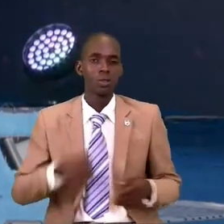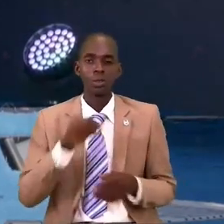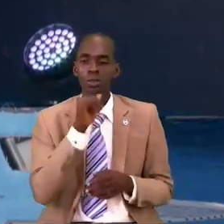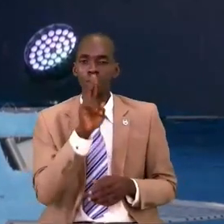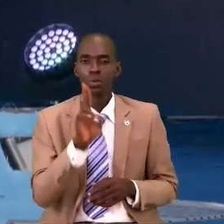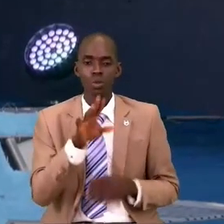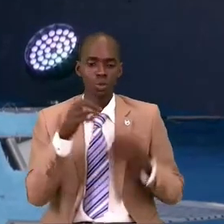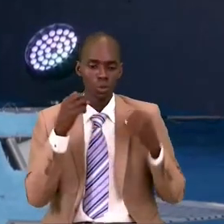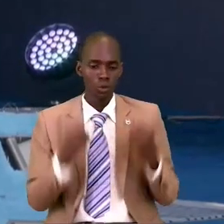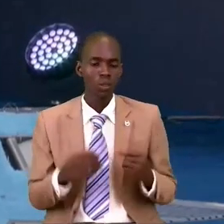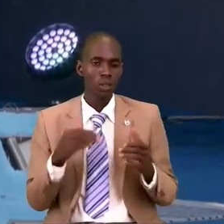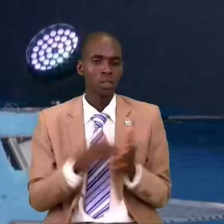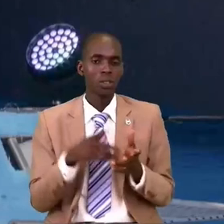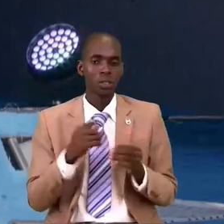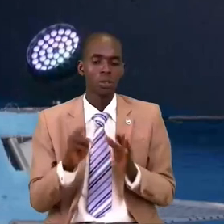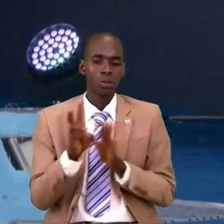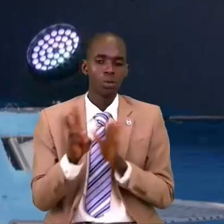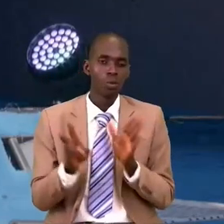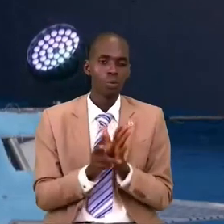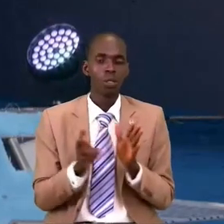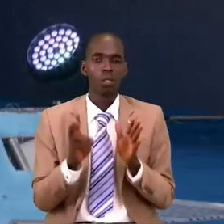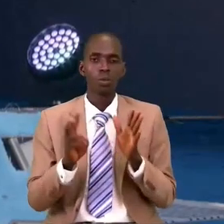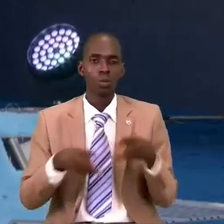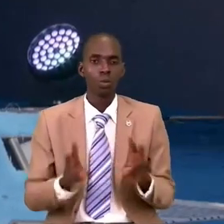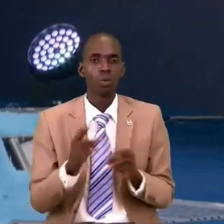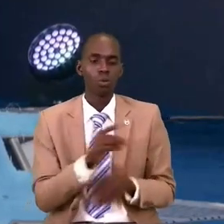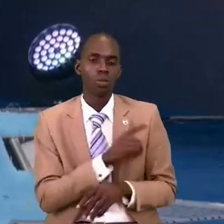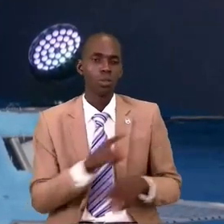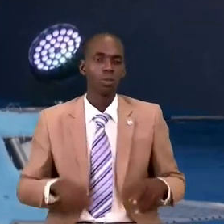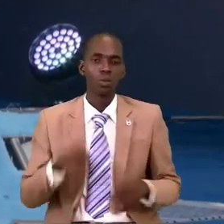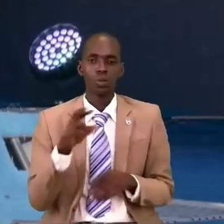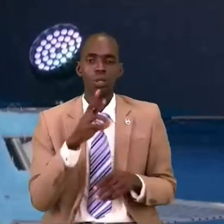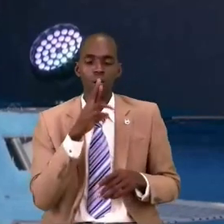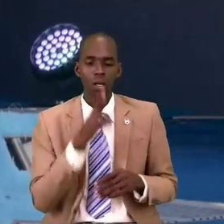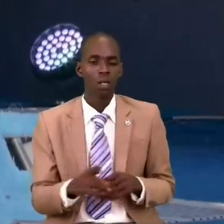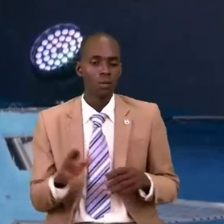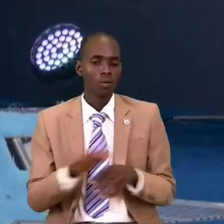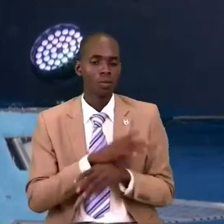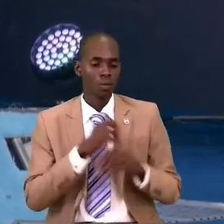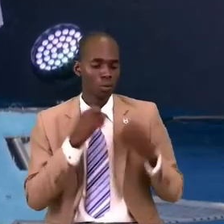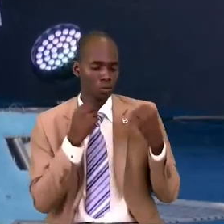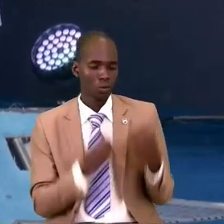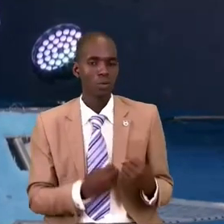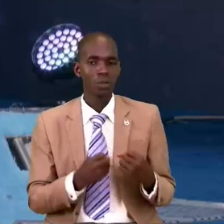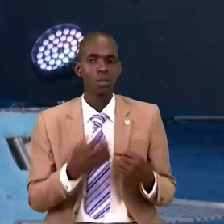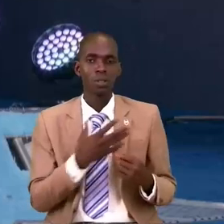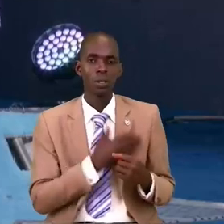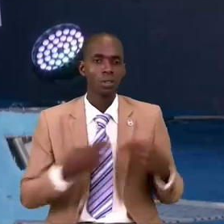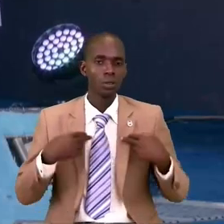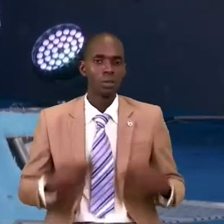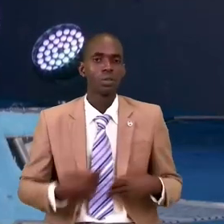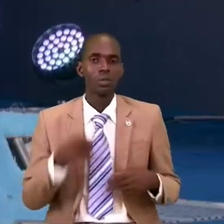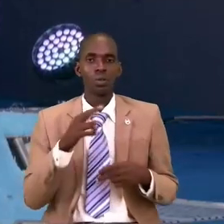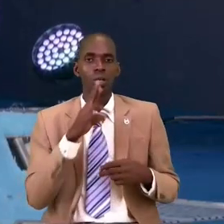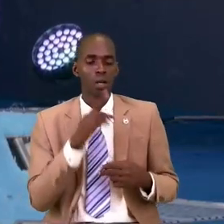courageux, viril. Courageux. Avec loyauté. Cela te